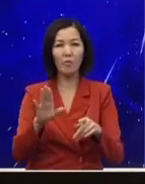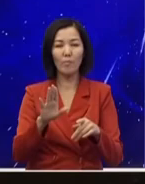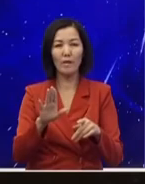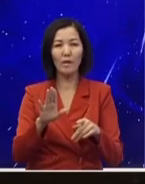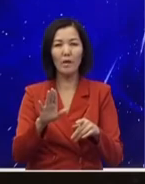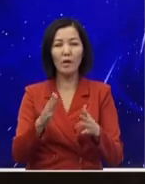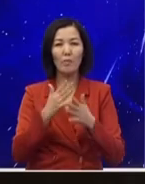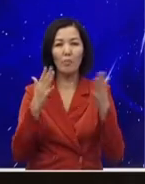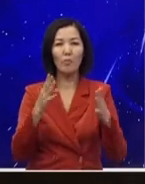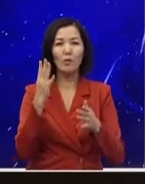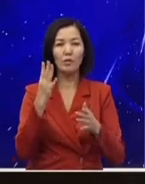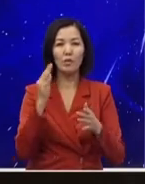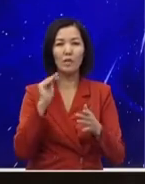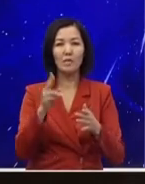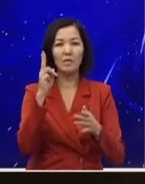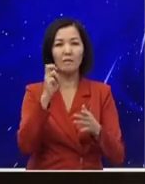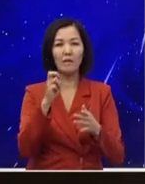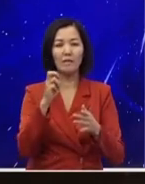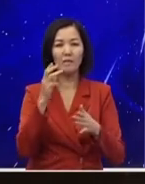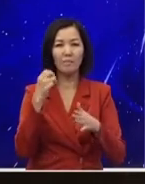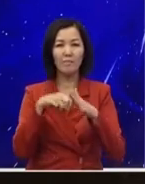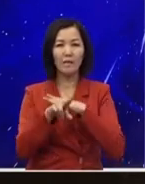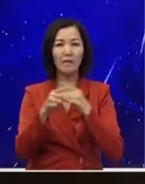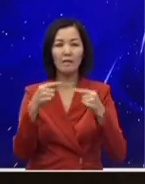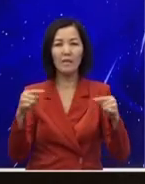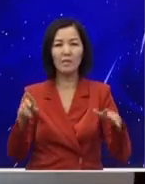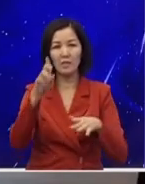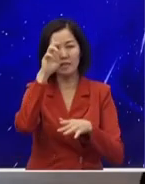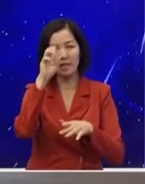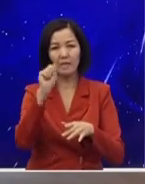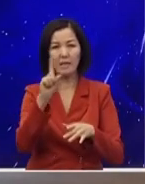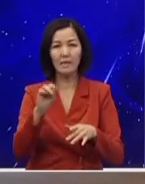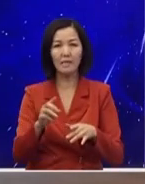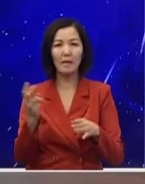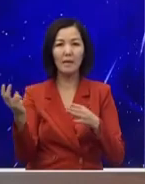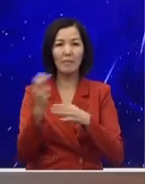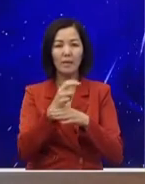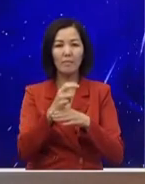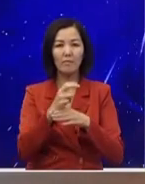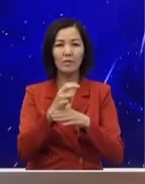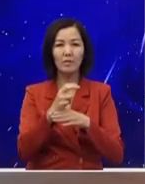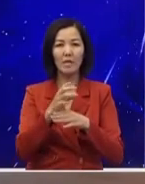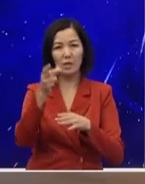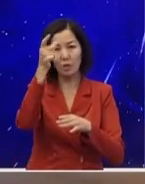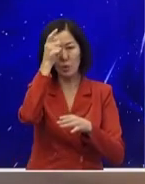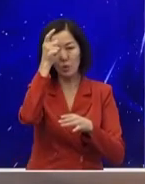более 4200 нелегальных мигрантов из различных стран Азии, прибывших сюда с территории Турции.